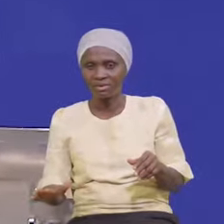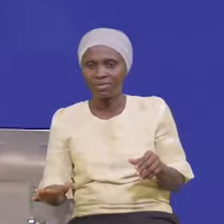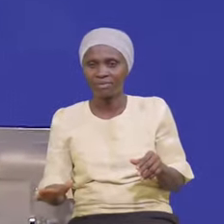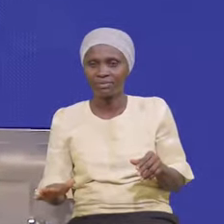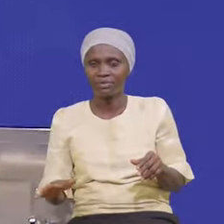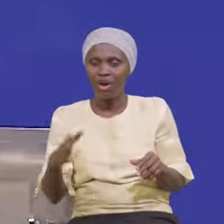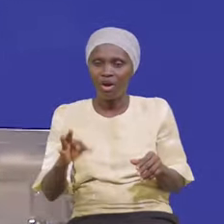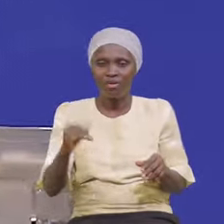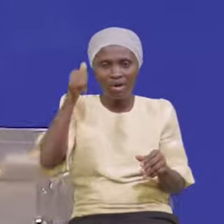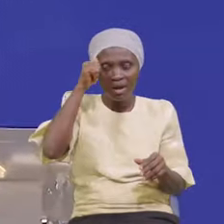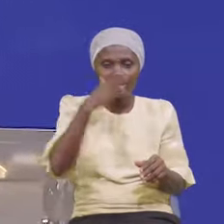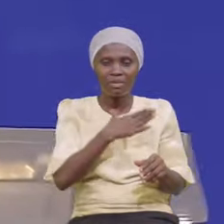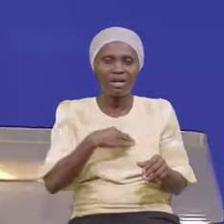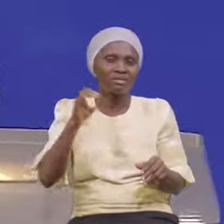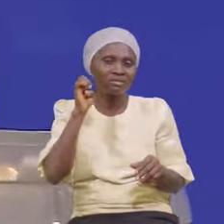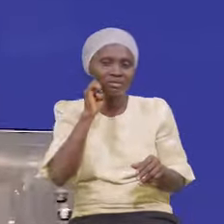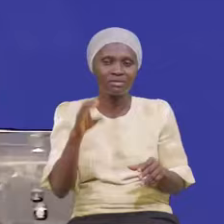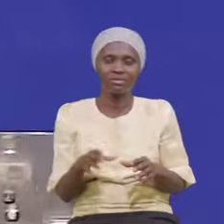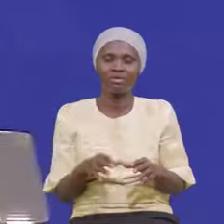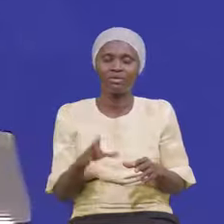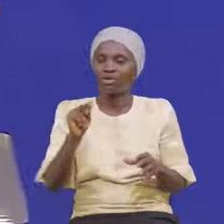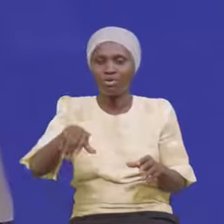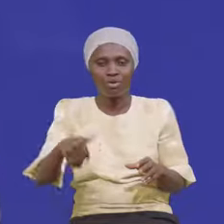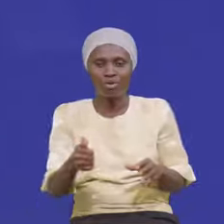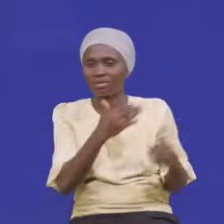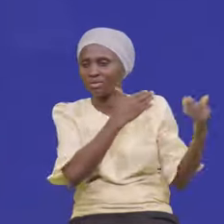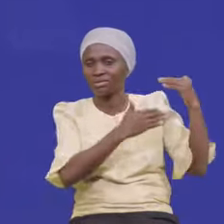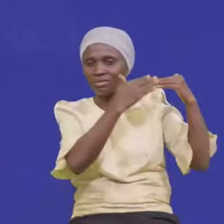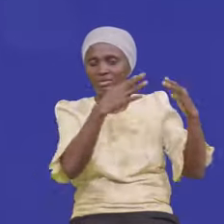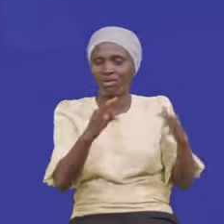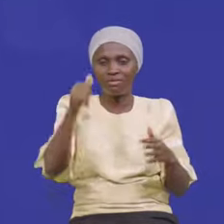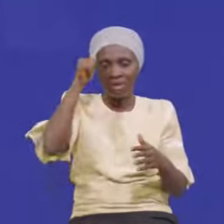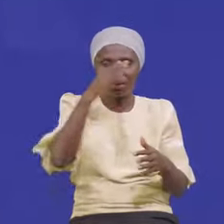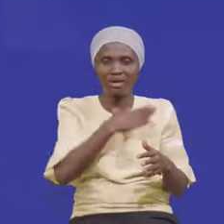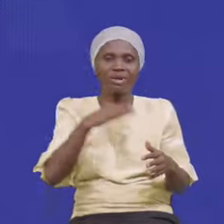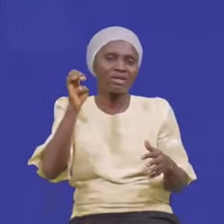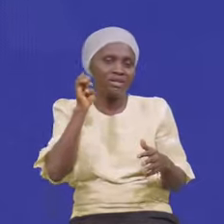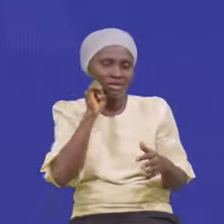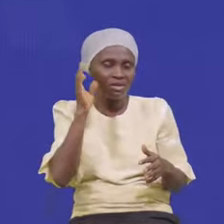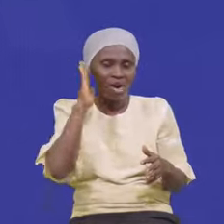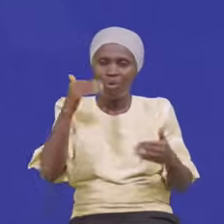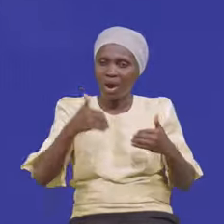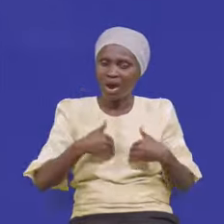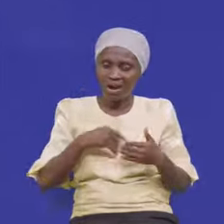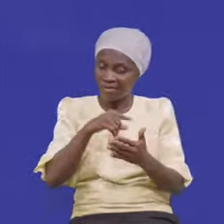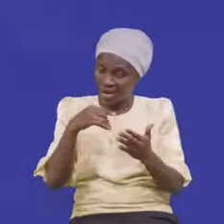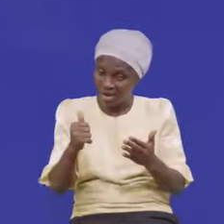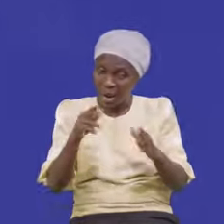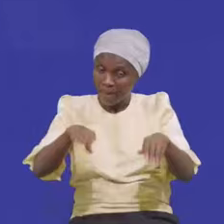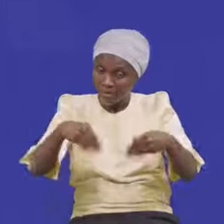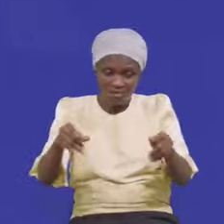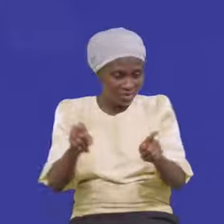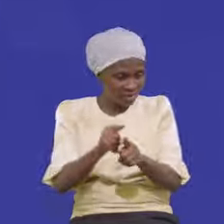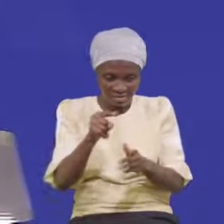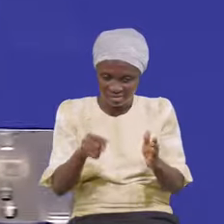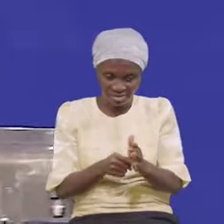offspring of Adam and Eve, ఏ ఇతర ఆదాము హవ్వల సంతతి చేయవలసిన పని లేదు, have a provision like this, మనకు ఇటువంటి